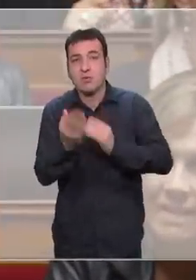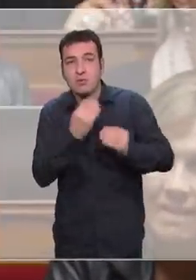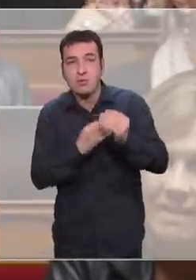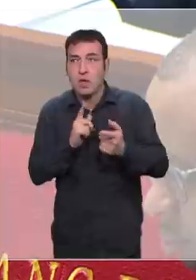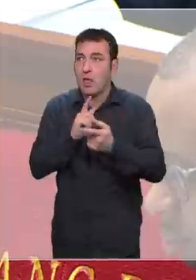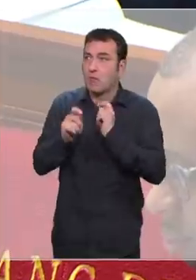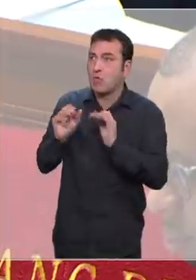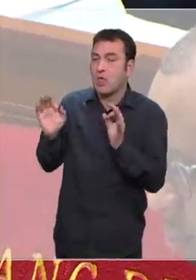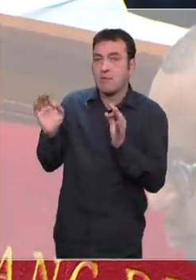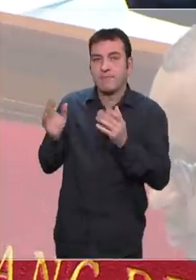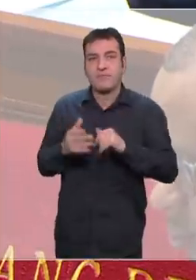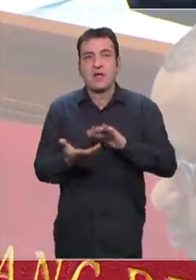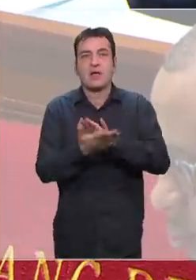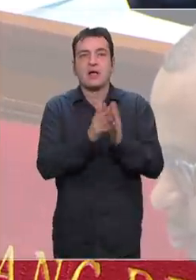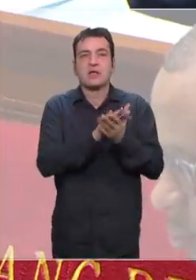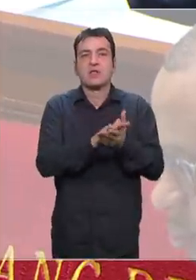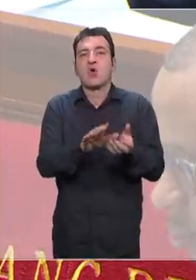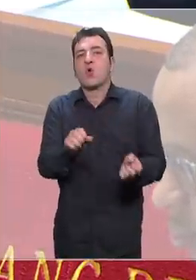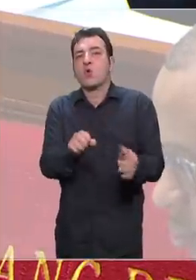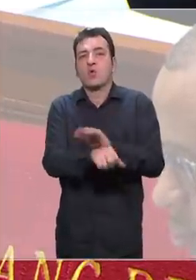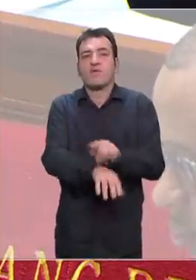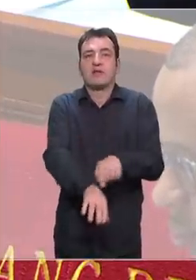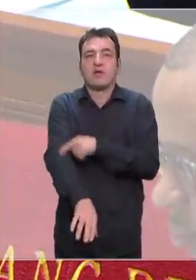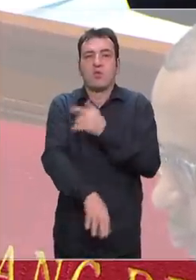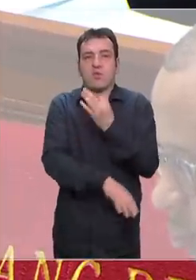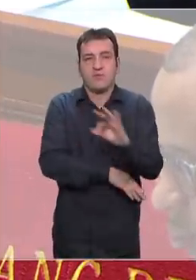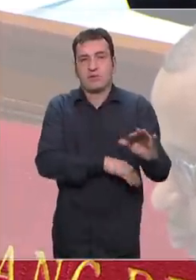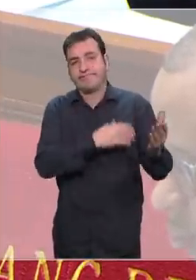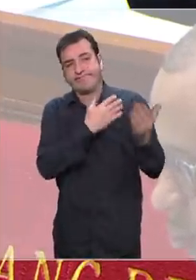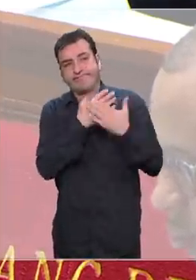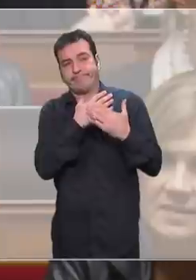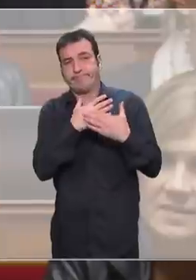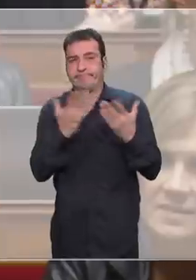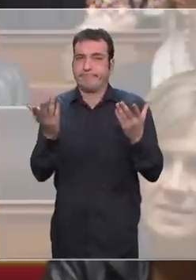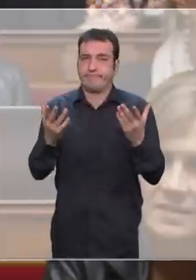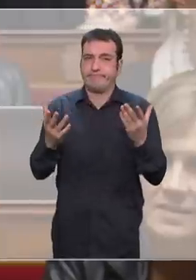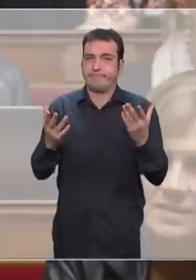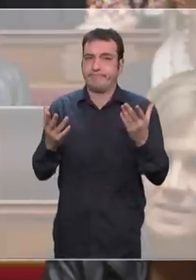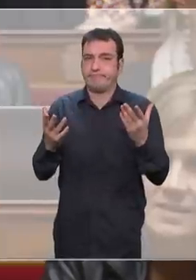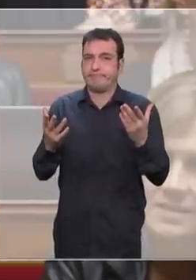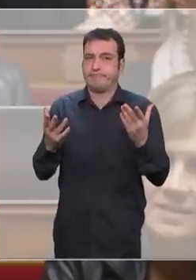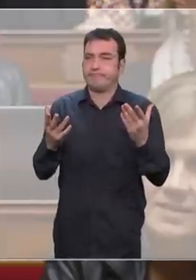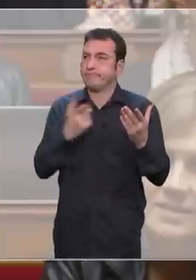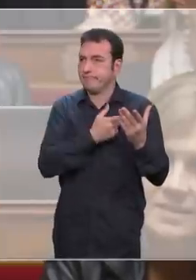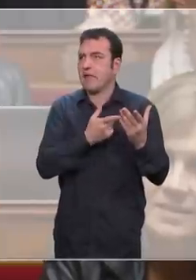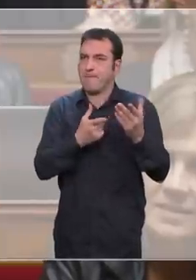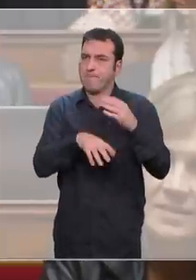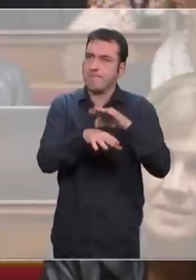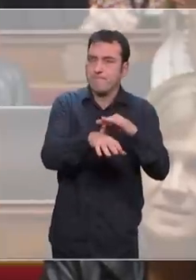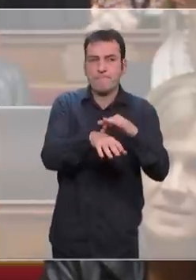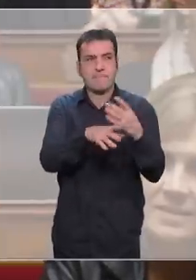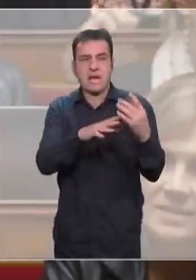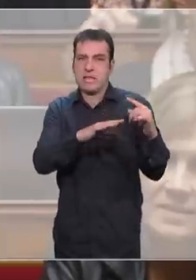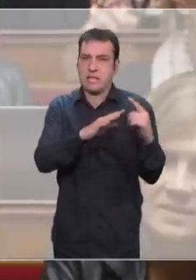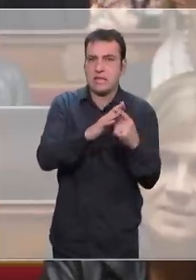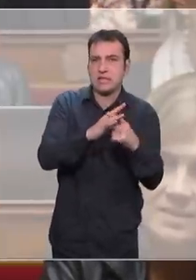remboursés. L'association Covid Long France nous alerte notamment sur la très mauvaise intégration et compréhension de la maladie au sein